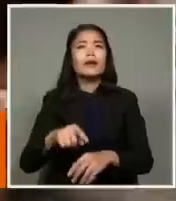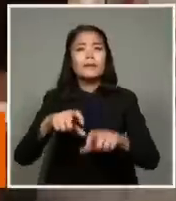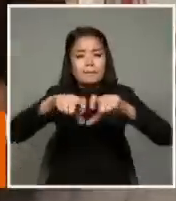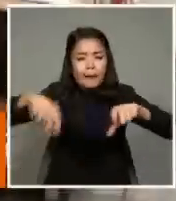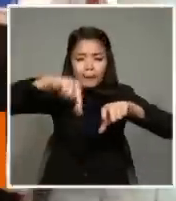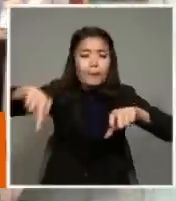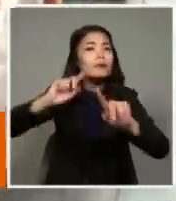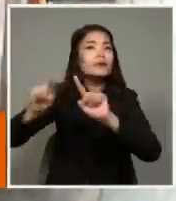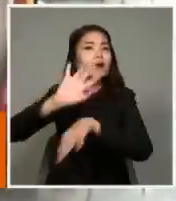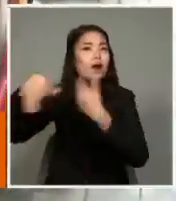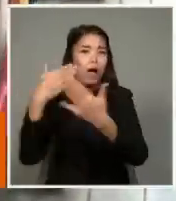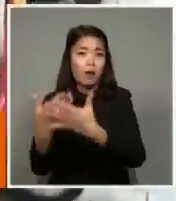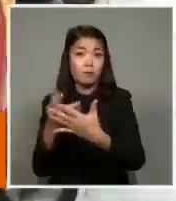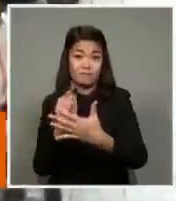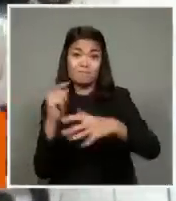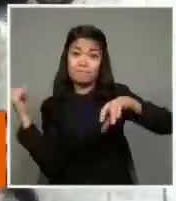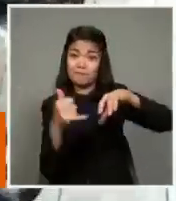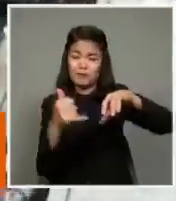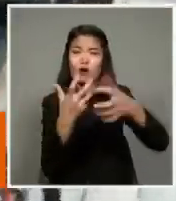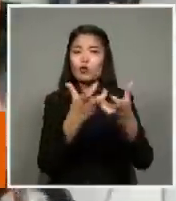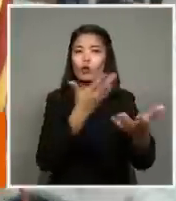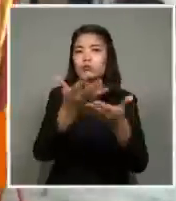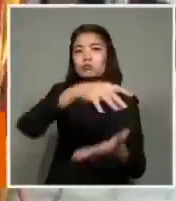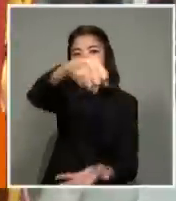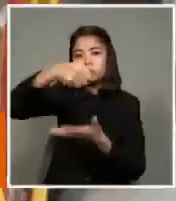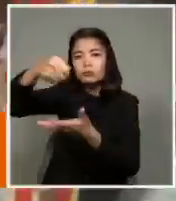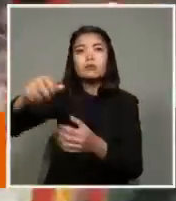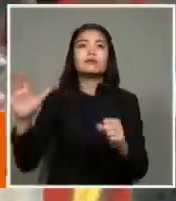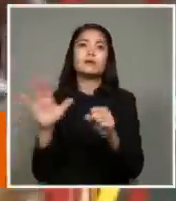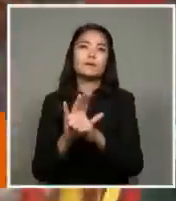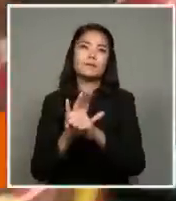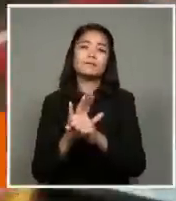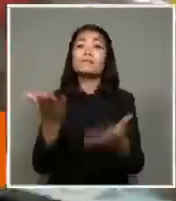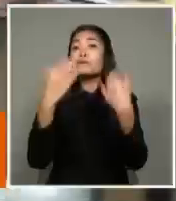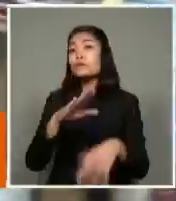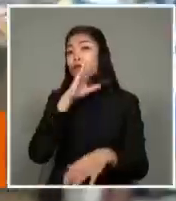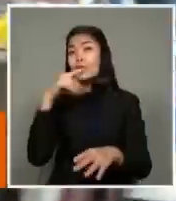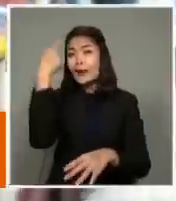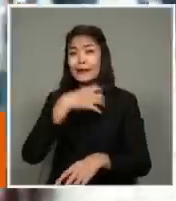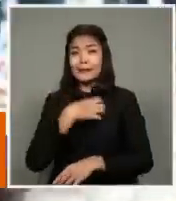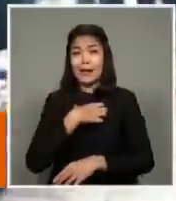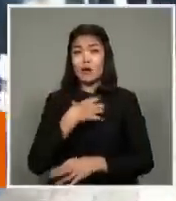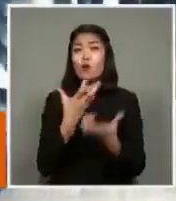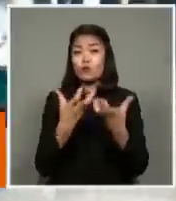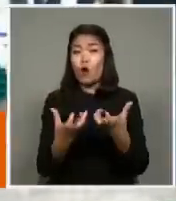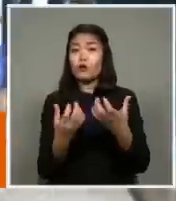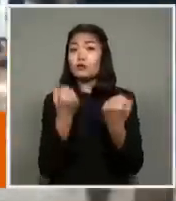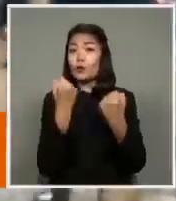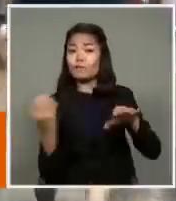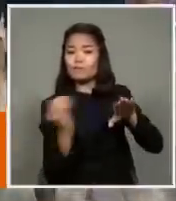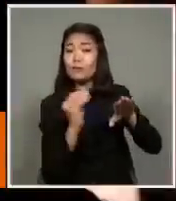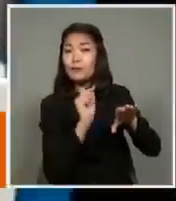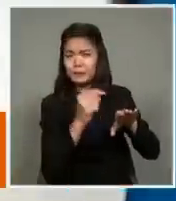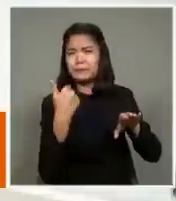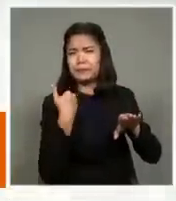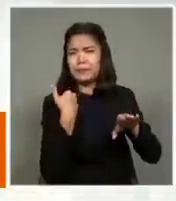บอกเลยว่ามาที่นี่ได้ครบทุกอย่างที่ต้องการค่ะถ้าใครมองหาอุปกรณ์รถยนต์ของแต่งรถก็มีเหมือนกันน